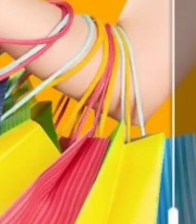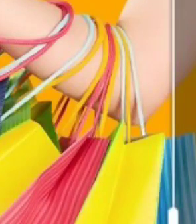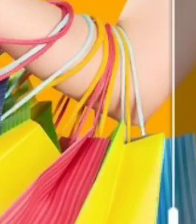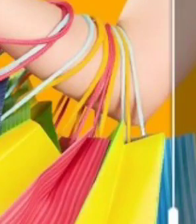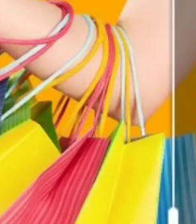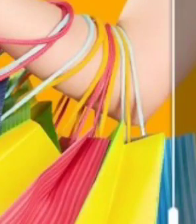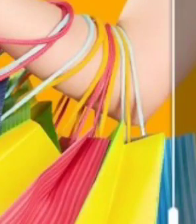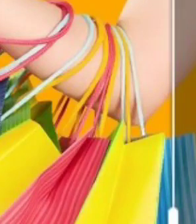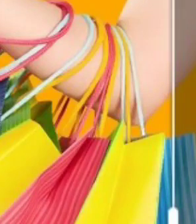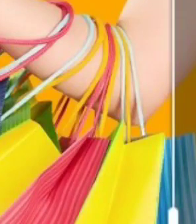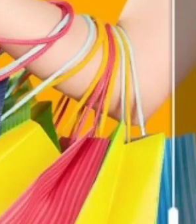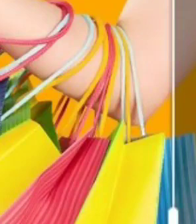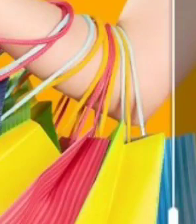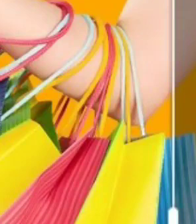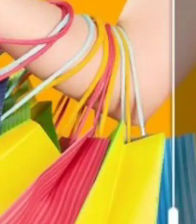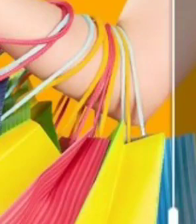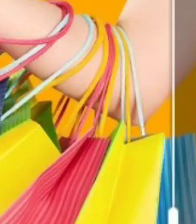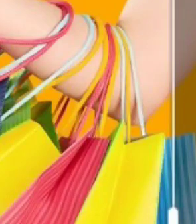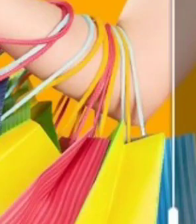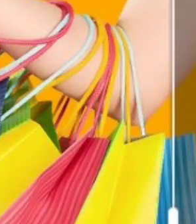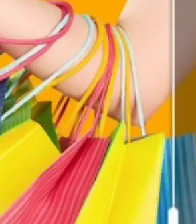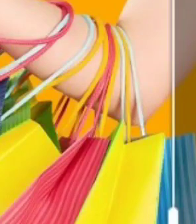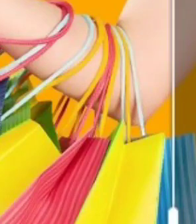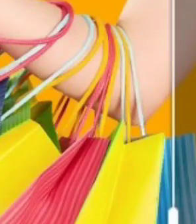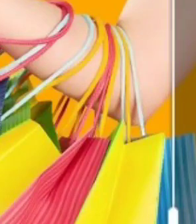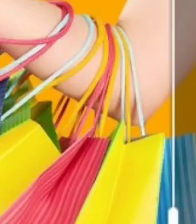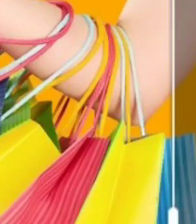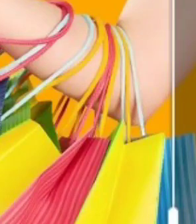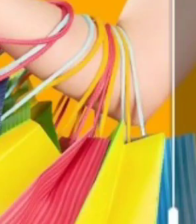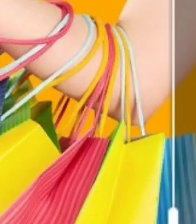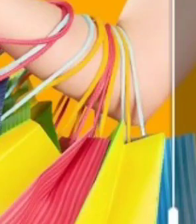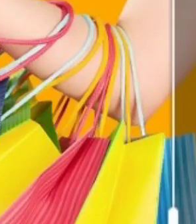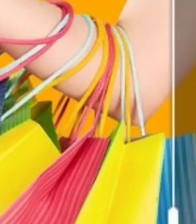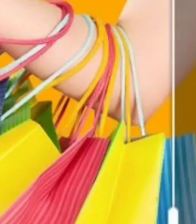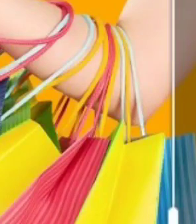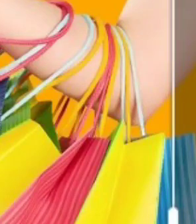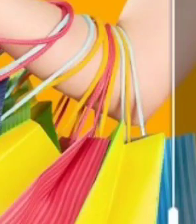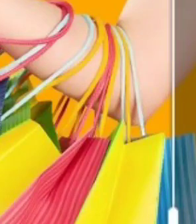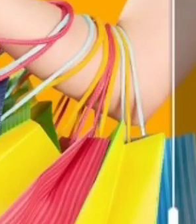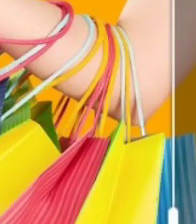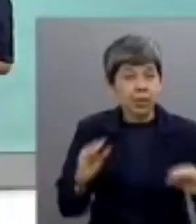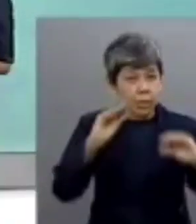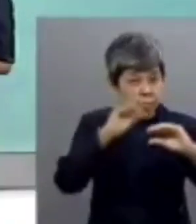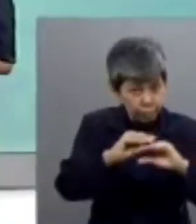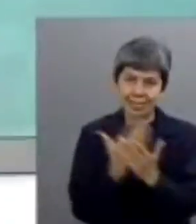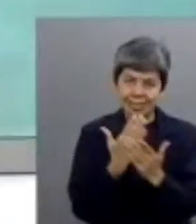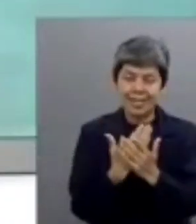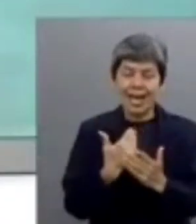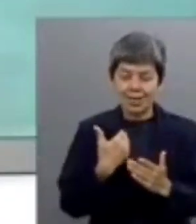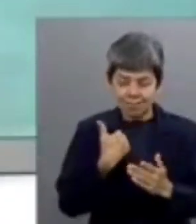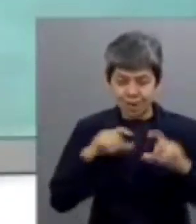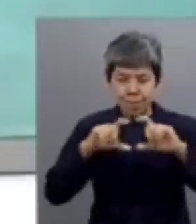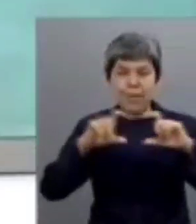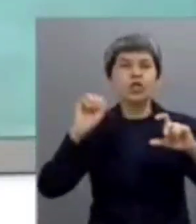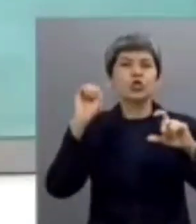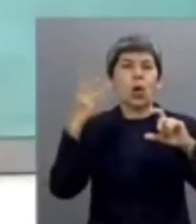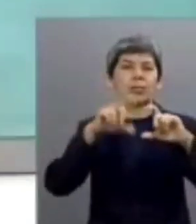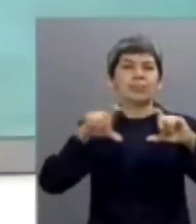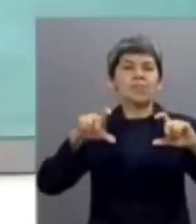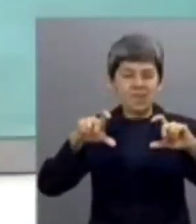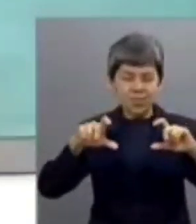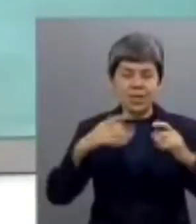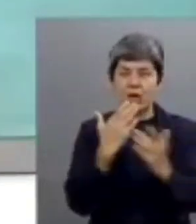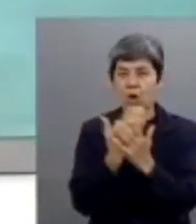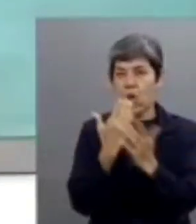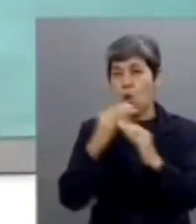ที่ต้องจ่ายน้อยอ่ะอาจจะไม่ได้ประหยัดอย่างที่คิดเลยนะครับด้วยคราวหน้า Adminจะมาบอกกันนะครับว่าอย่าง